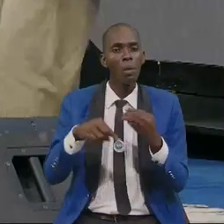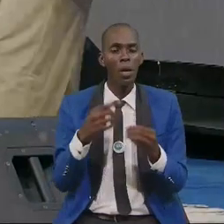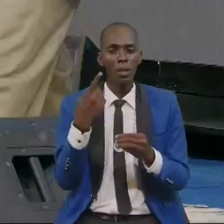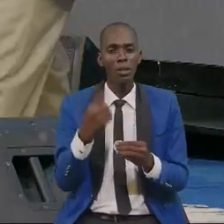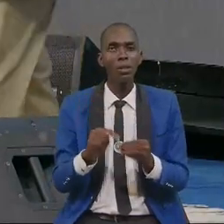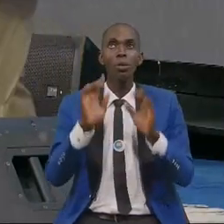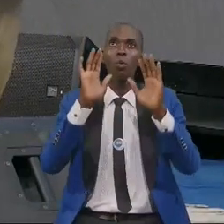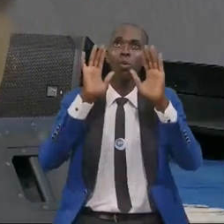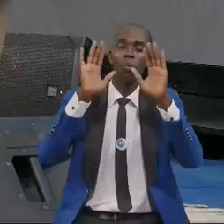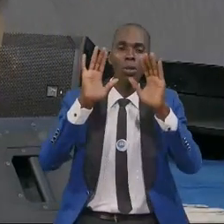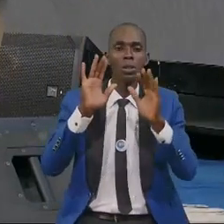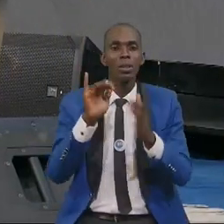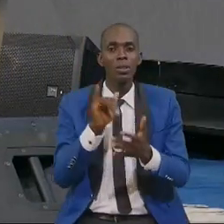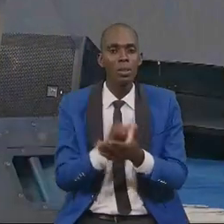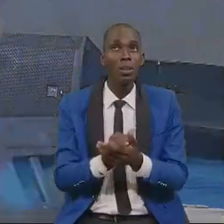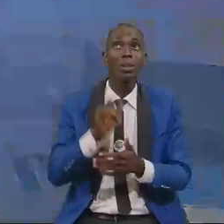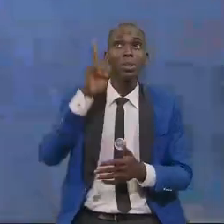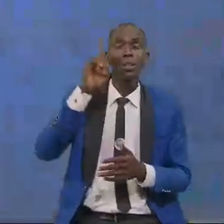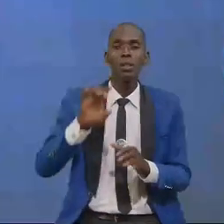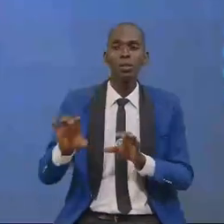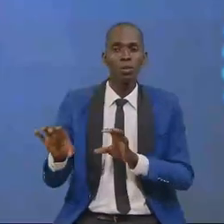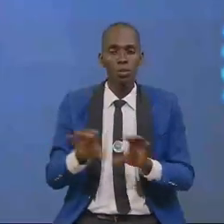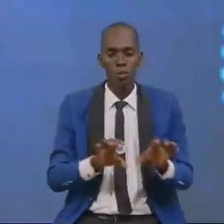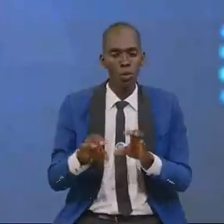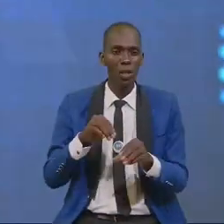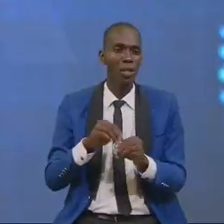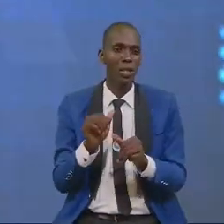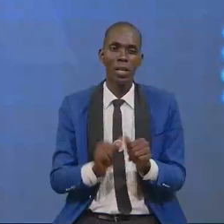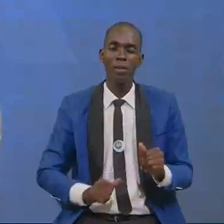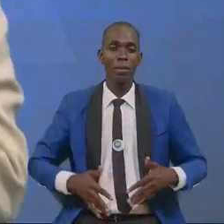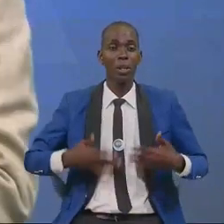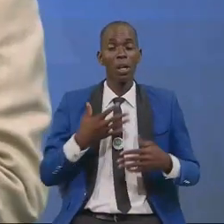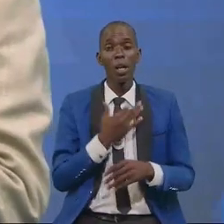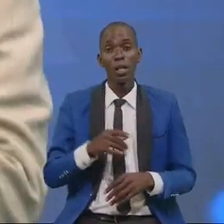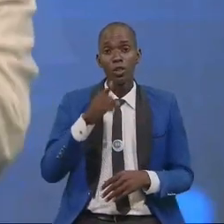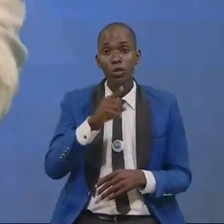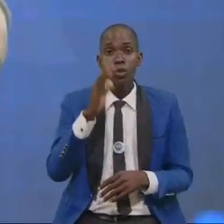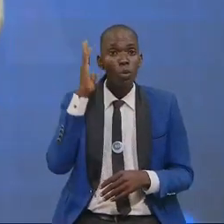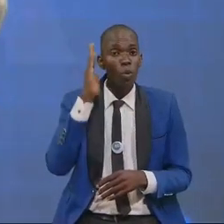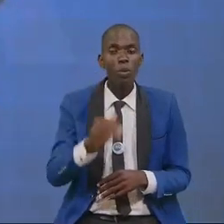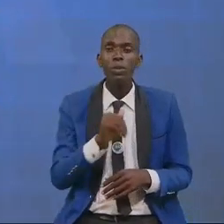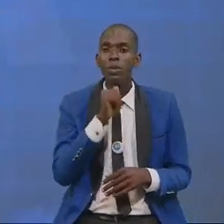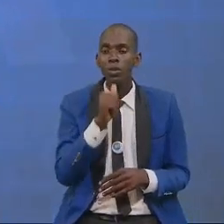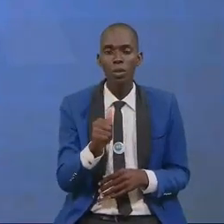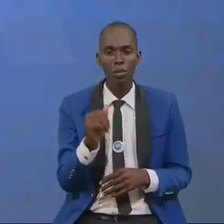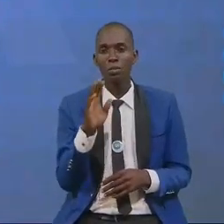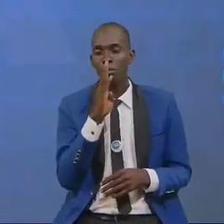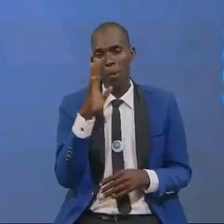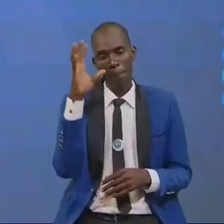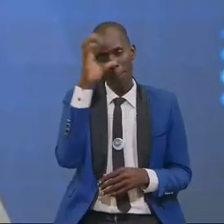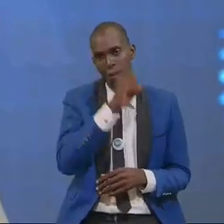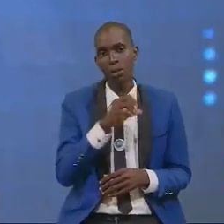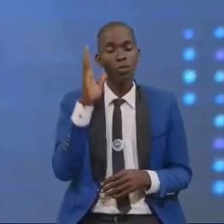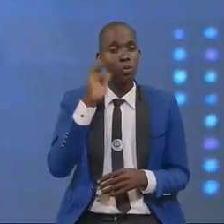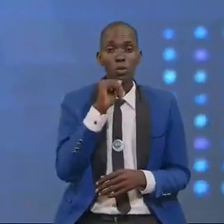produits qu'il fait dans la vie de chacun et tu ne seras pas inexception ce